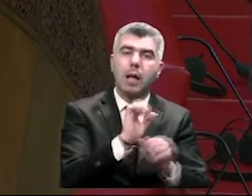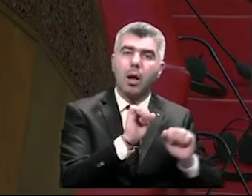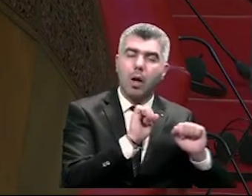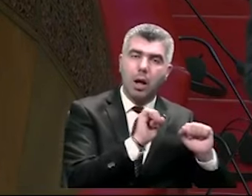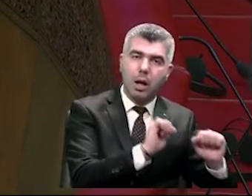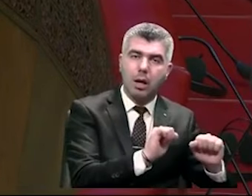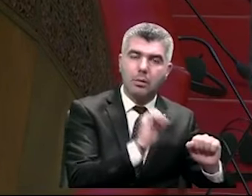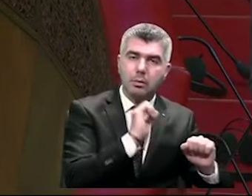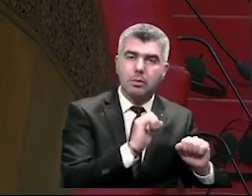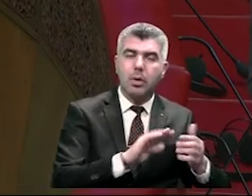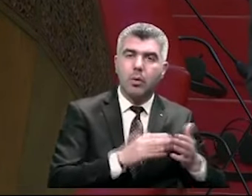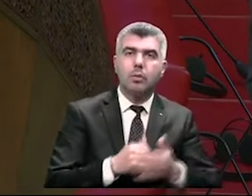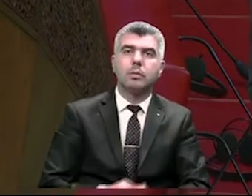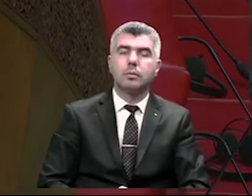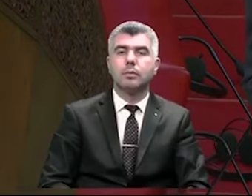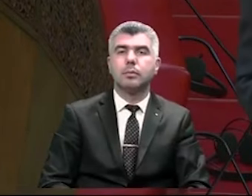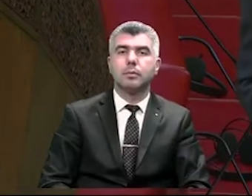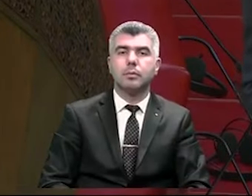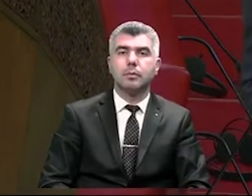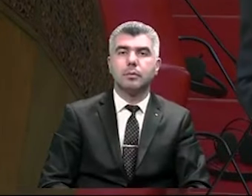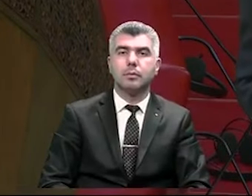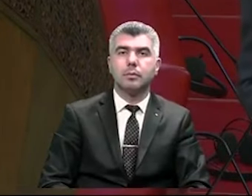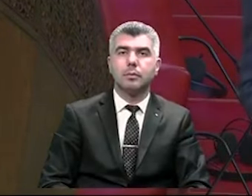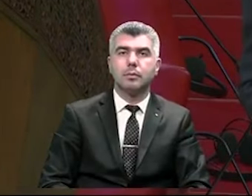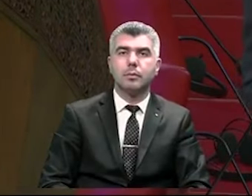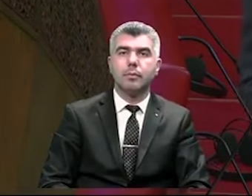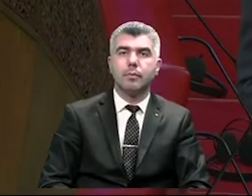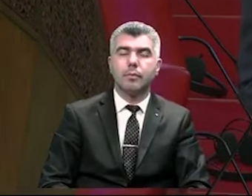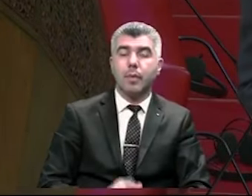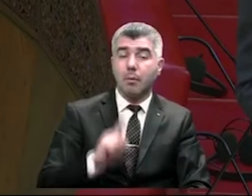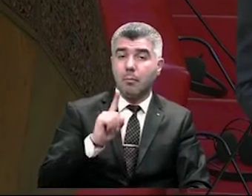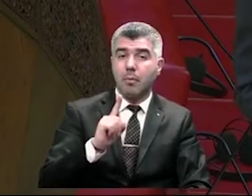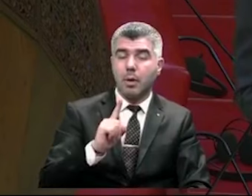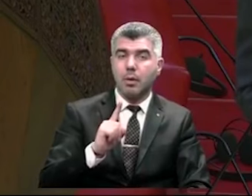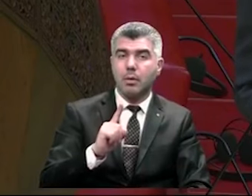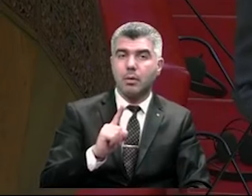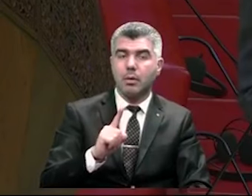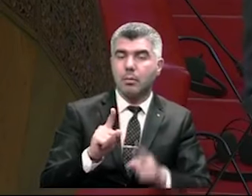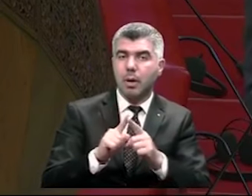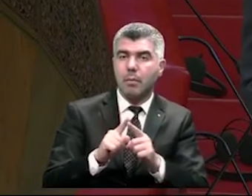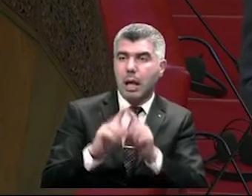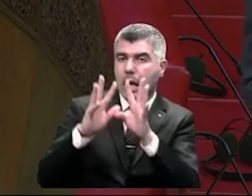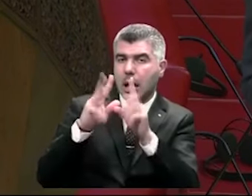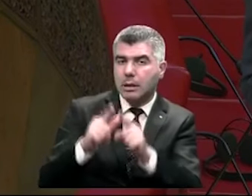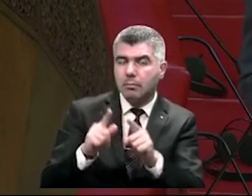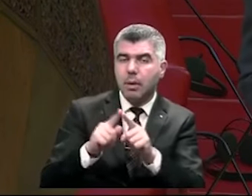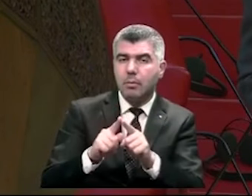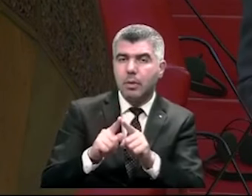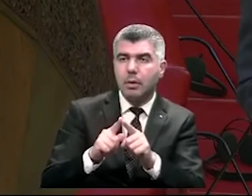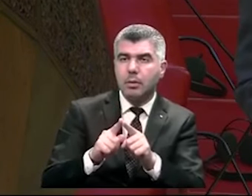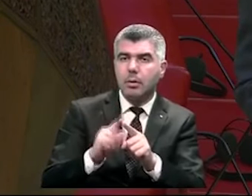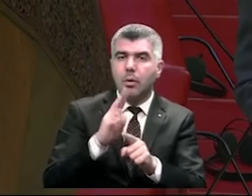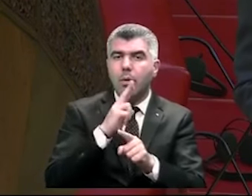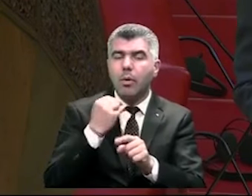الاحياء الجمعيه الخاصه الخصوصيه ولكن احنا درنا واحد الجرد في الحكومه ديالنا